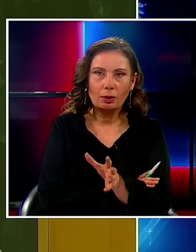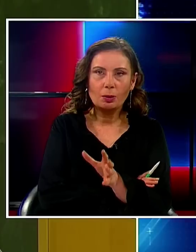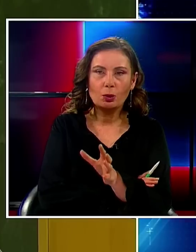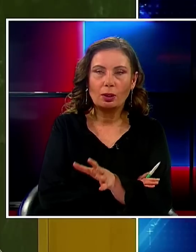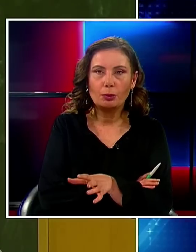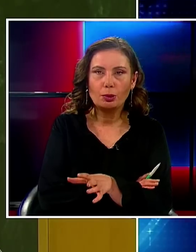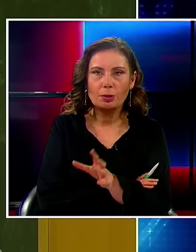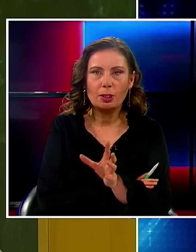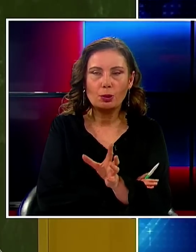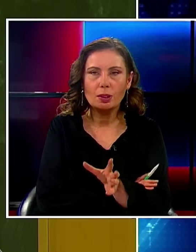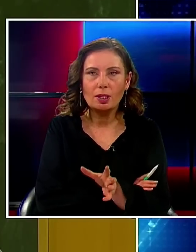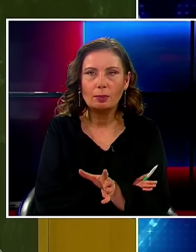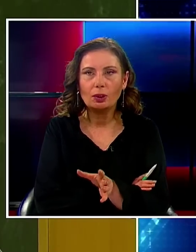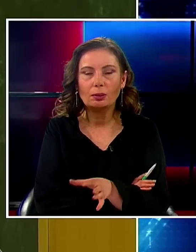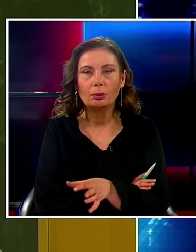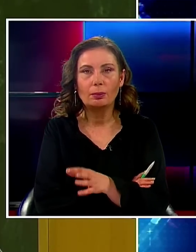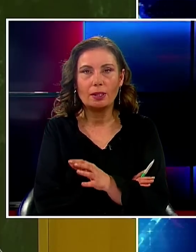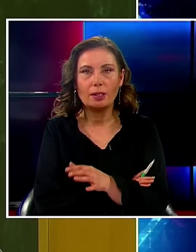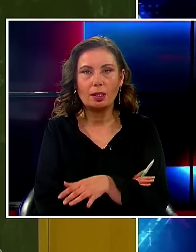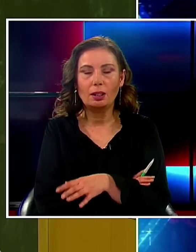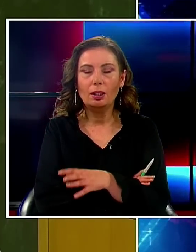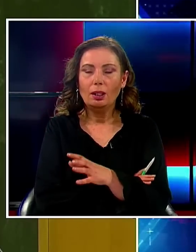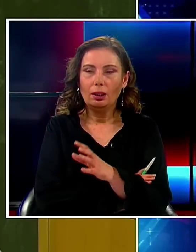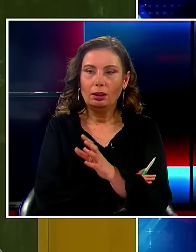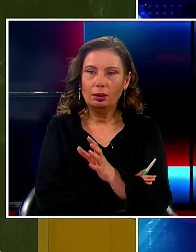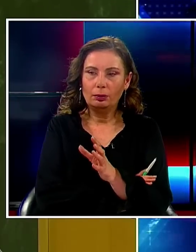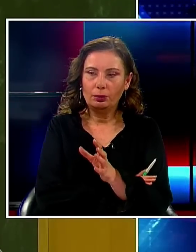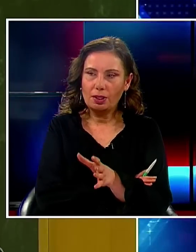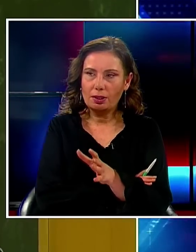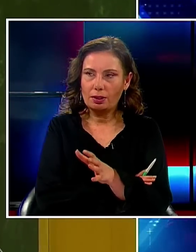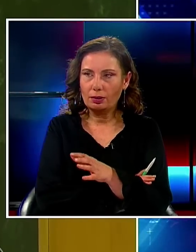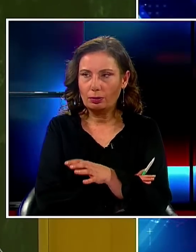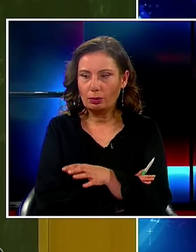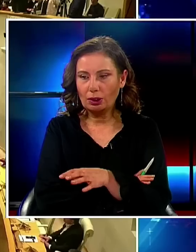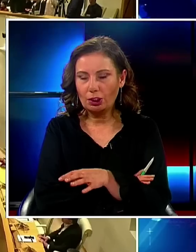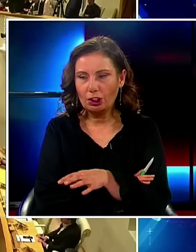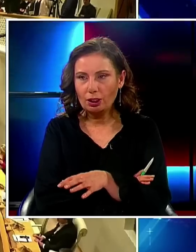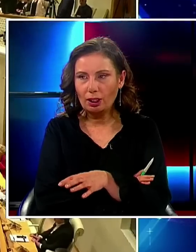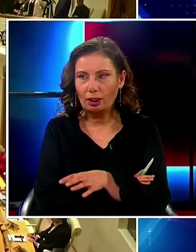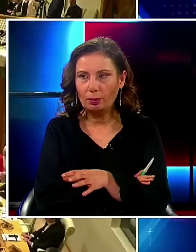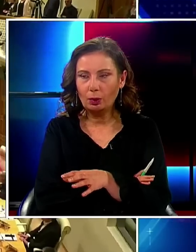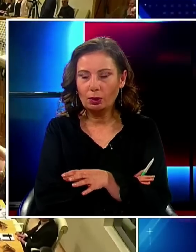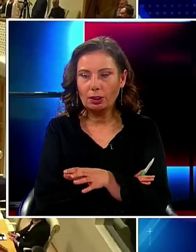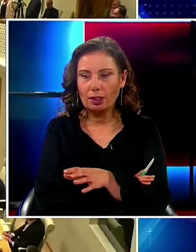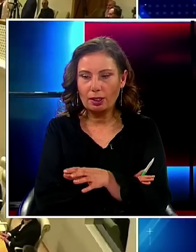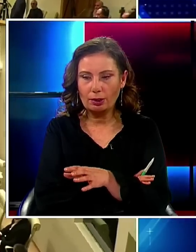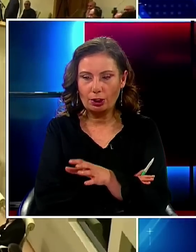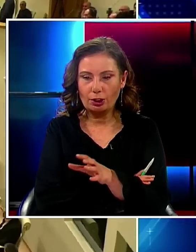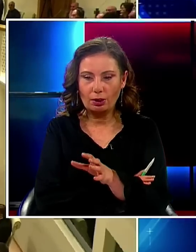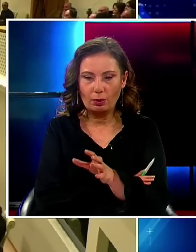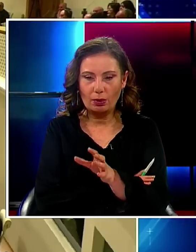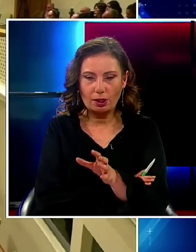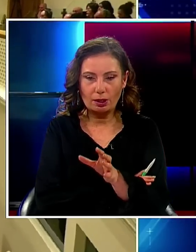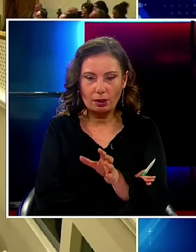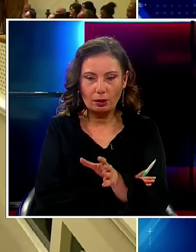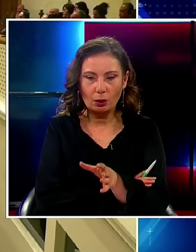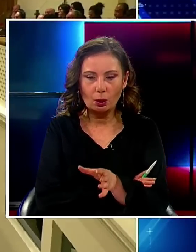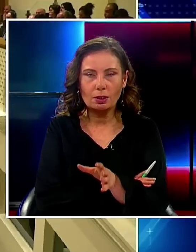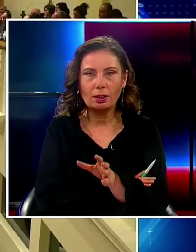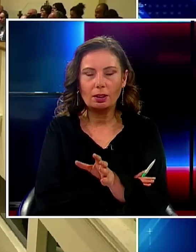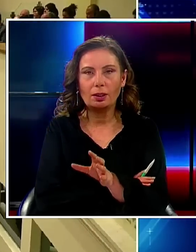ავლაპარაკობ ახლა სალომე ზურაბიშვილის მიმართ ჩვენს დამოკიდებულებაზე, მის თქვათ შიდა პოლიტიკაში,